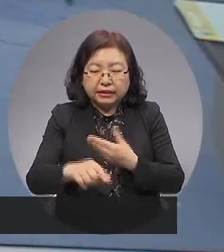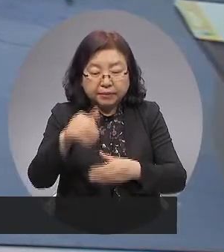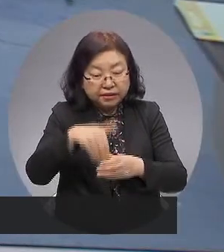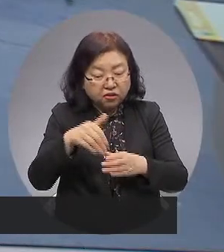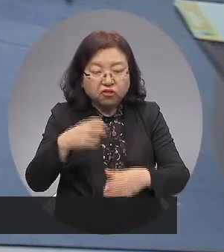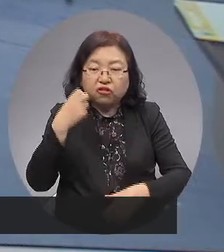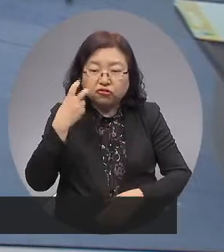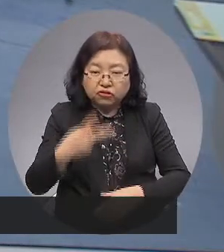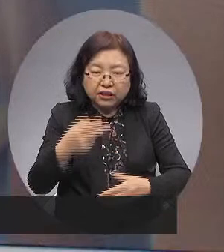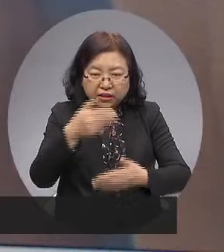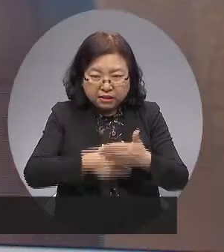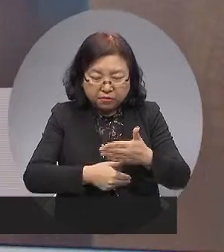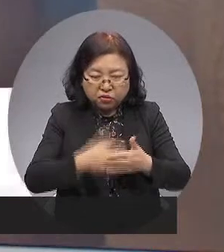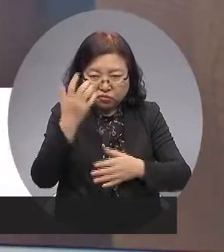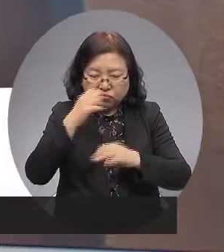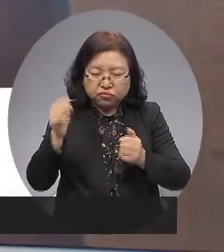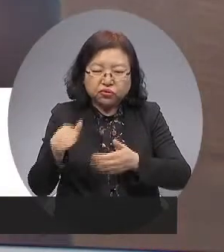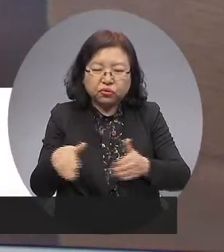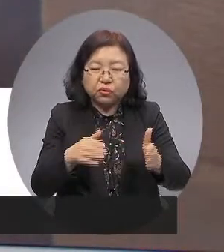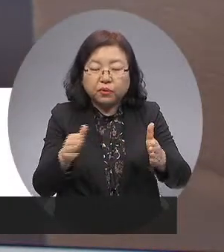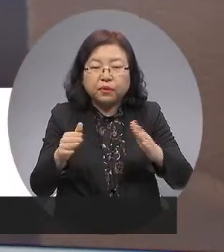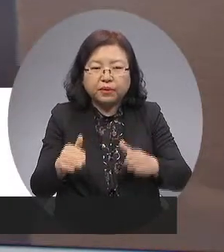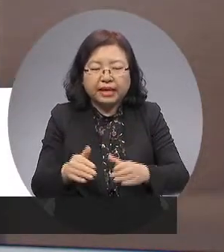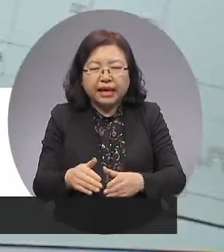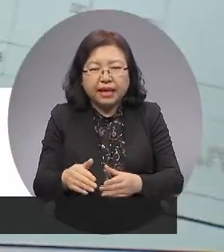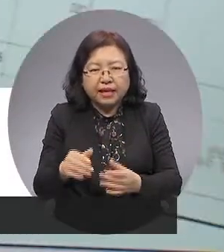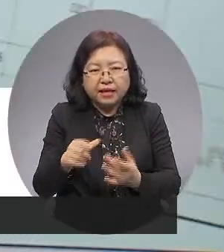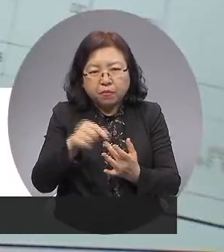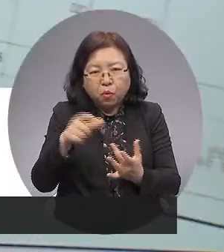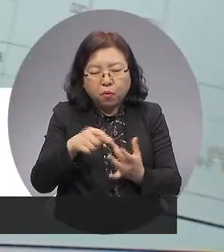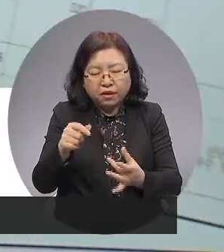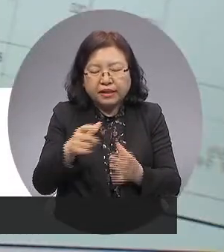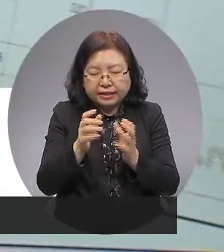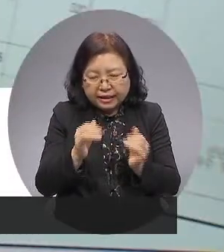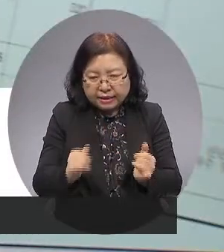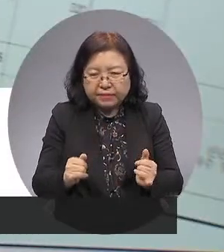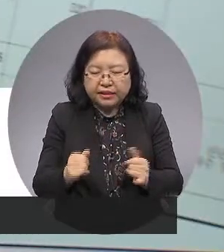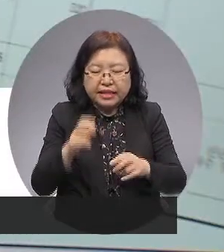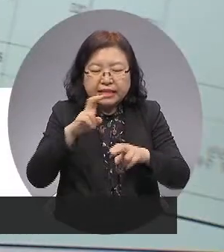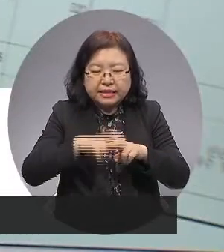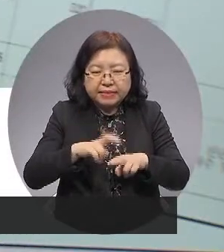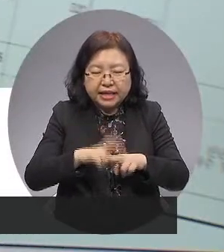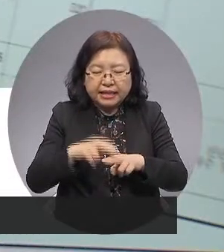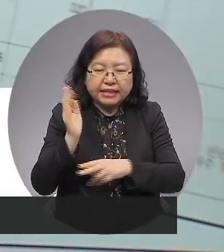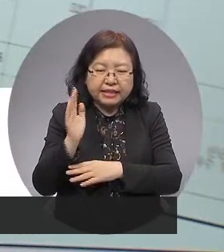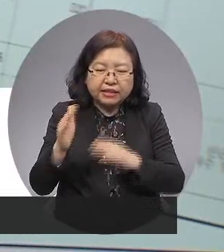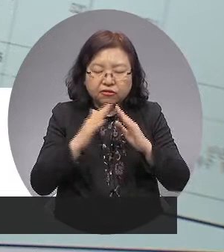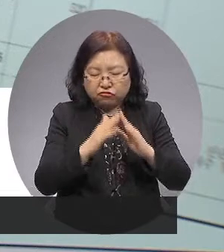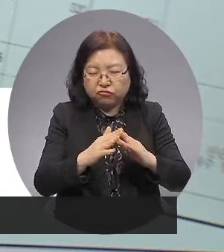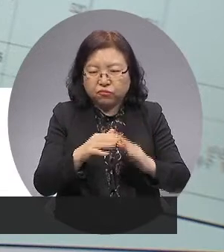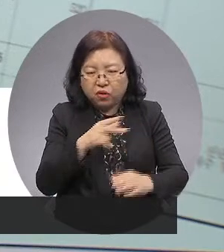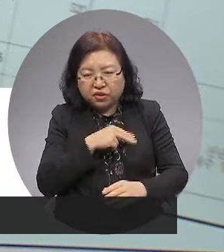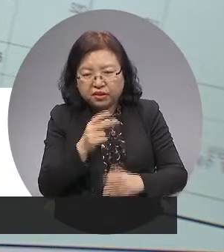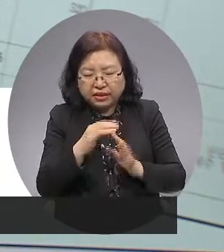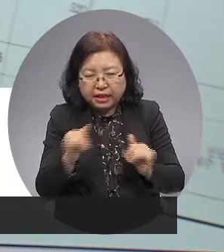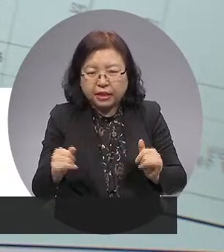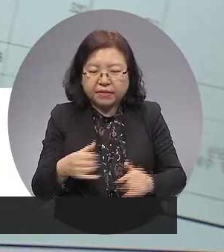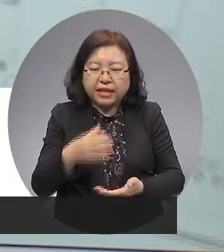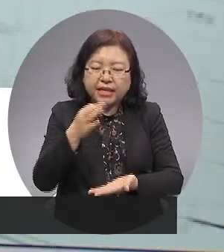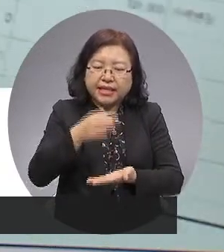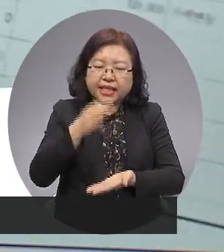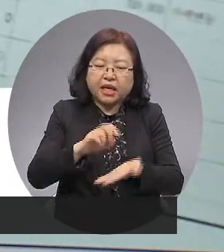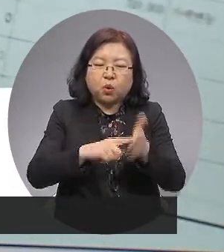지방선거를 두 달 앞두고 충북도 내 선출직 단체장들의 재산도 공개됐습니다. 임기 만료 전 마지막